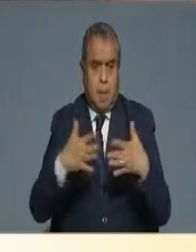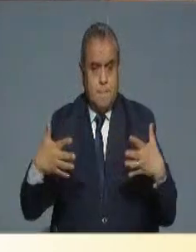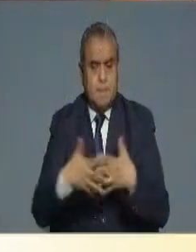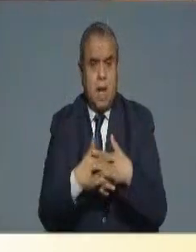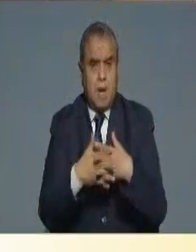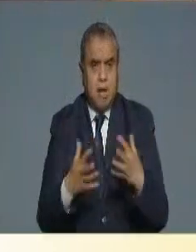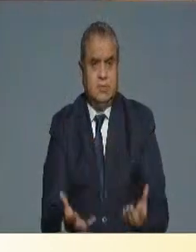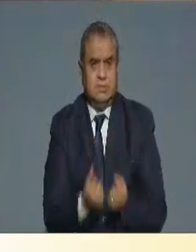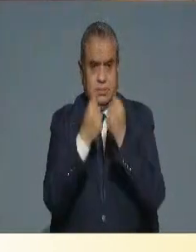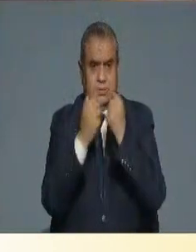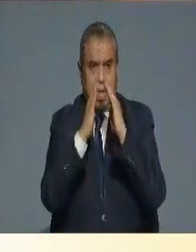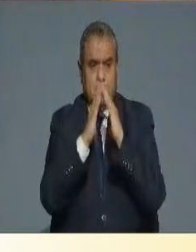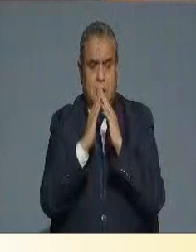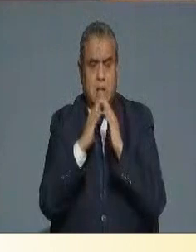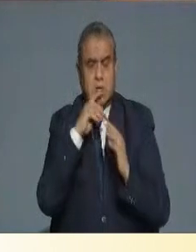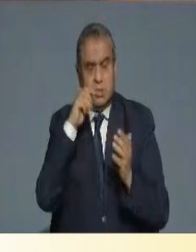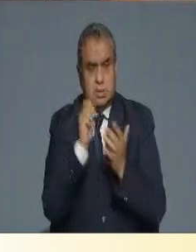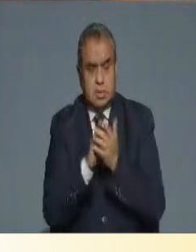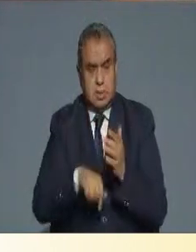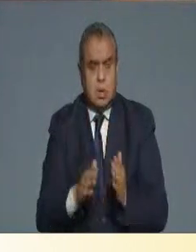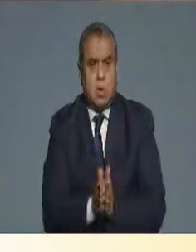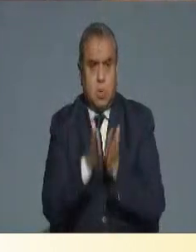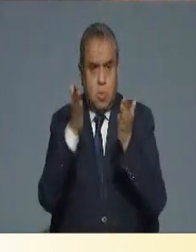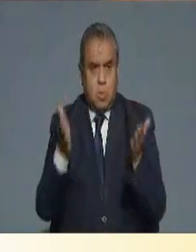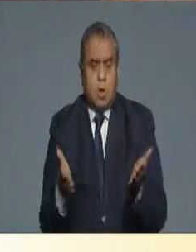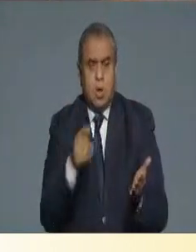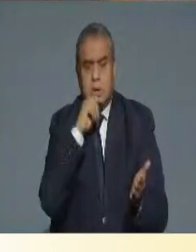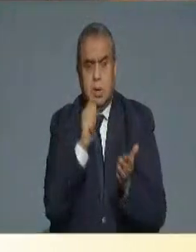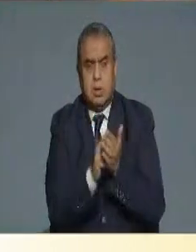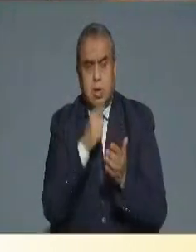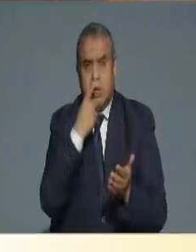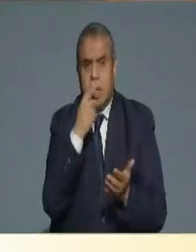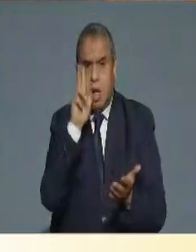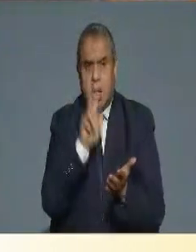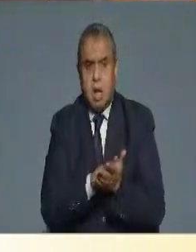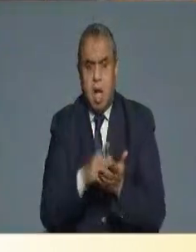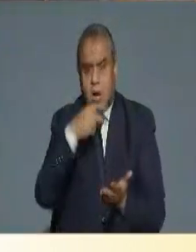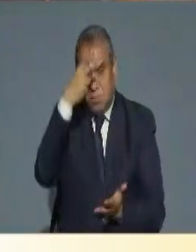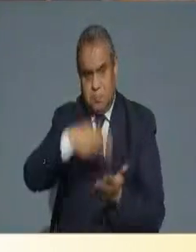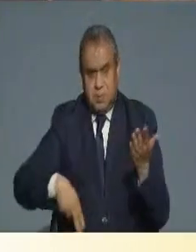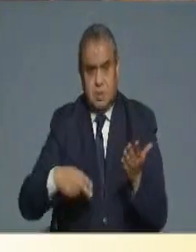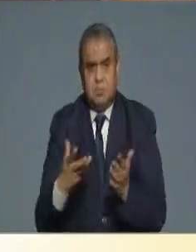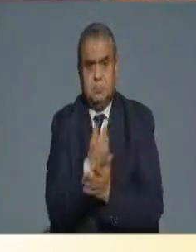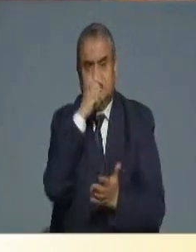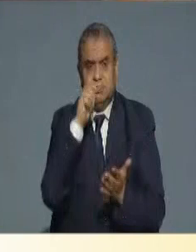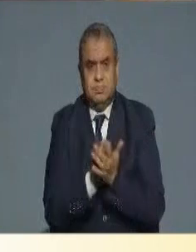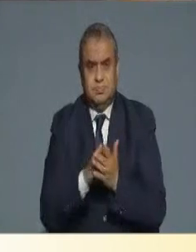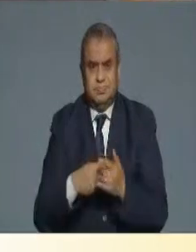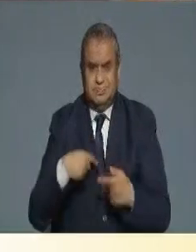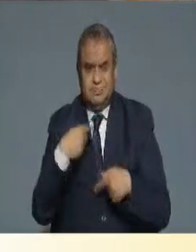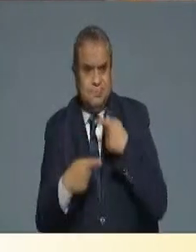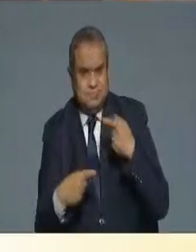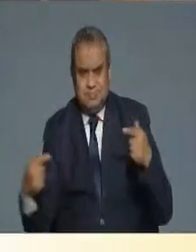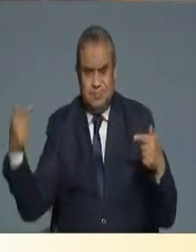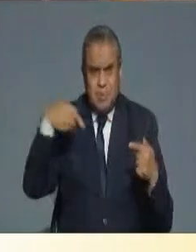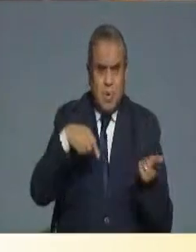بشكل واضح، والقرار اتخذ في ثانية ومن غير إحراج ولا أي حاجة. أنا بقول الكلام